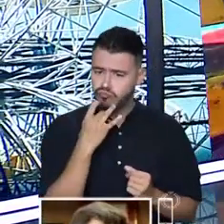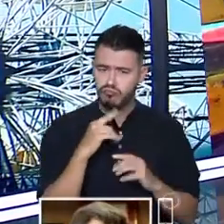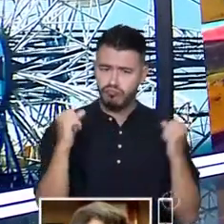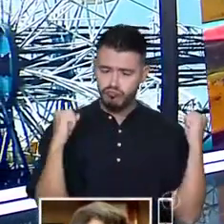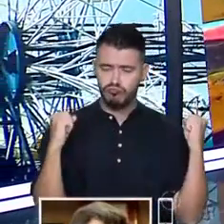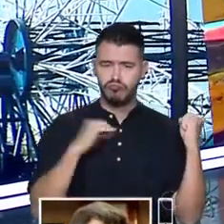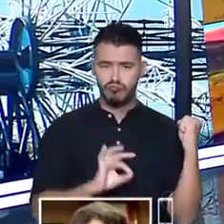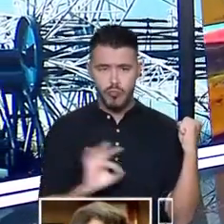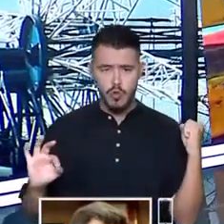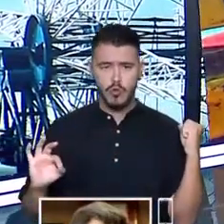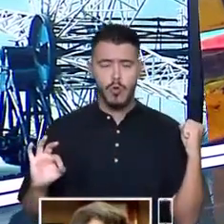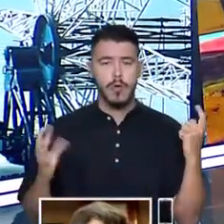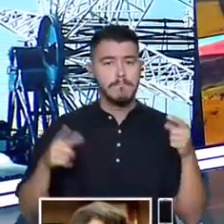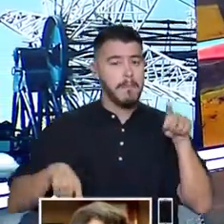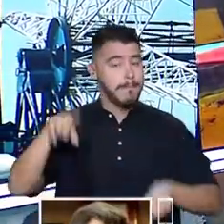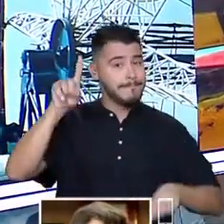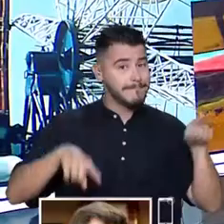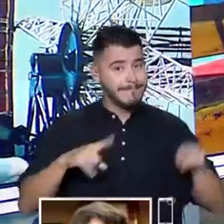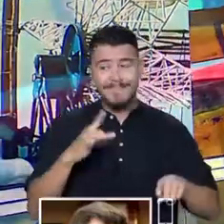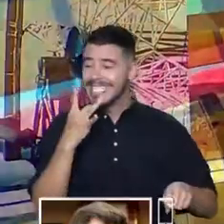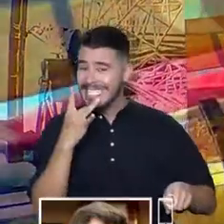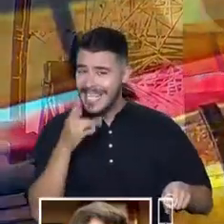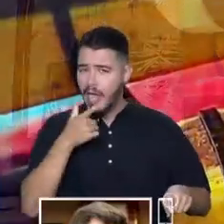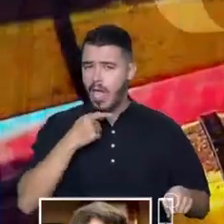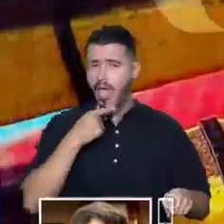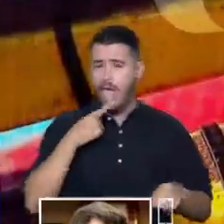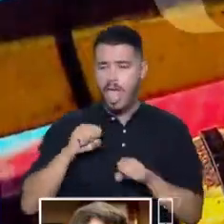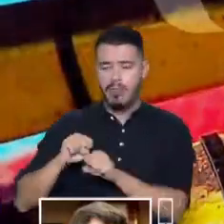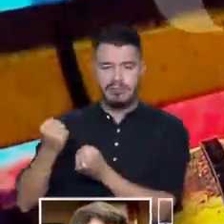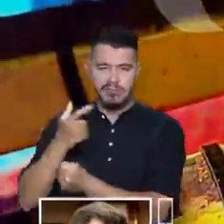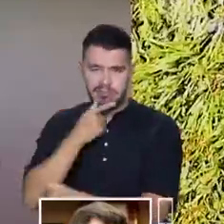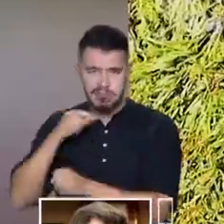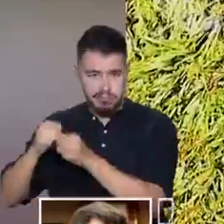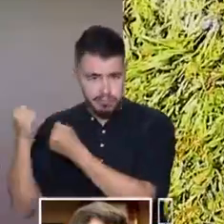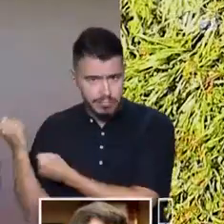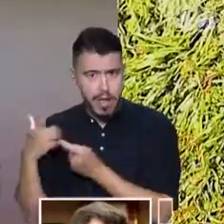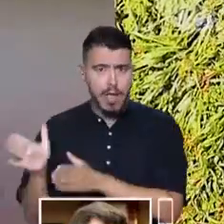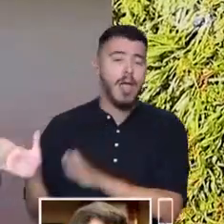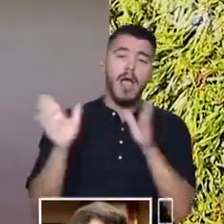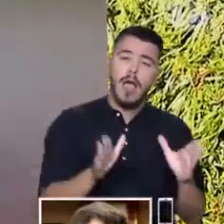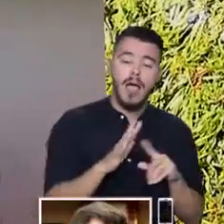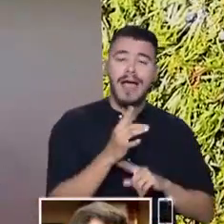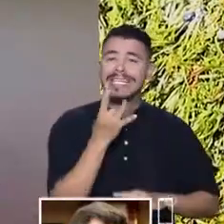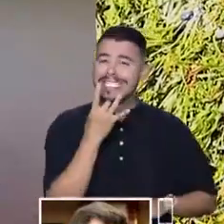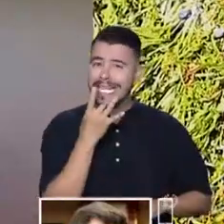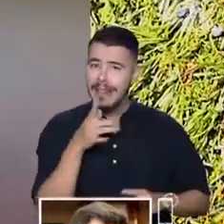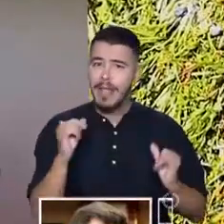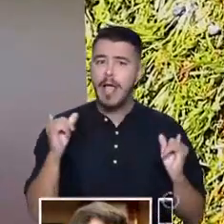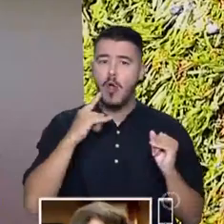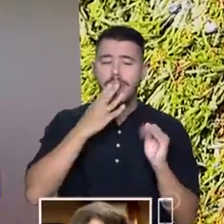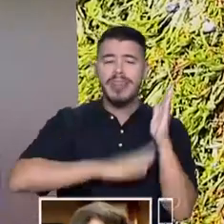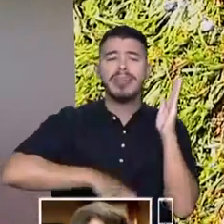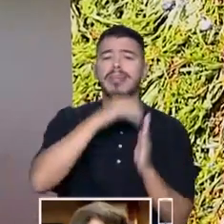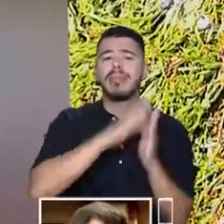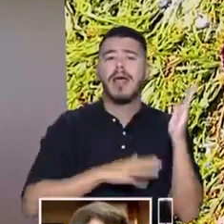ένα σίδερο πράγματι επικίνδυνο, σκουριασμένο και πράγματι αλλίωση από το χρόνο να το έχει καταστήσει επικίνδυνο, αλλά επειδή δεν βάφτηκε σωστά, όπως βάφονται κάθε